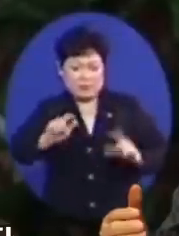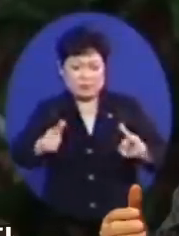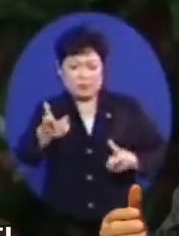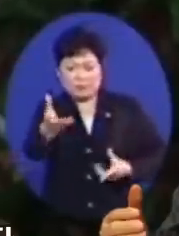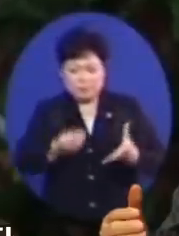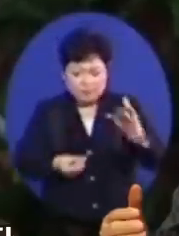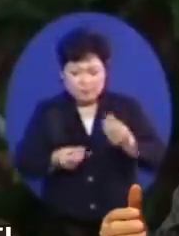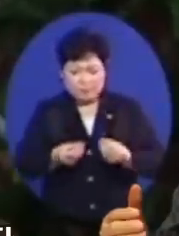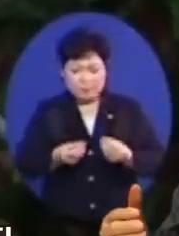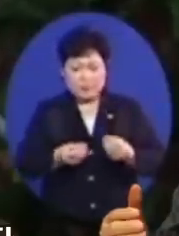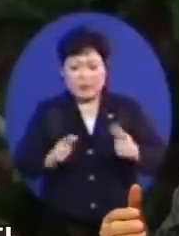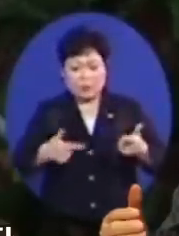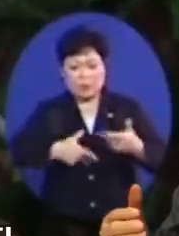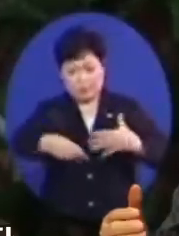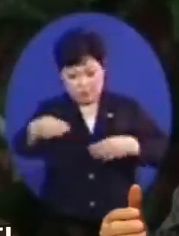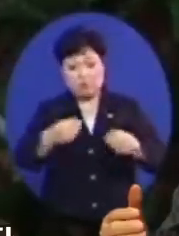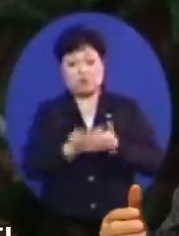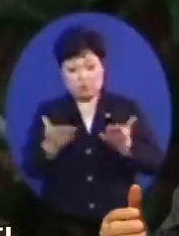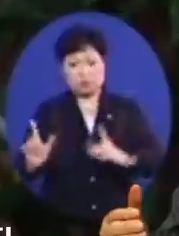삶을 바라봐야 되는 것입니다.